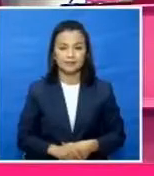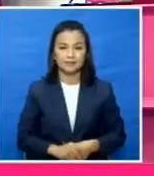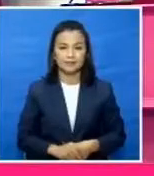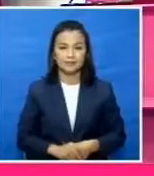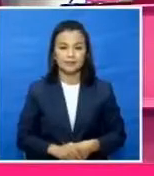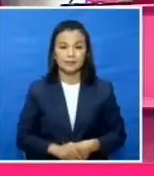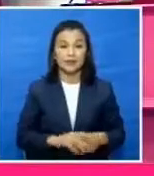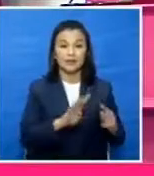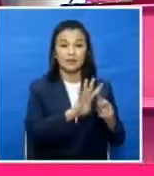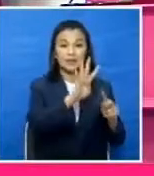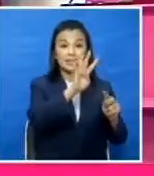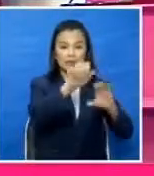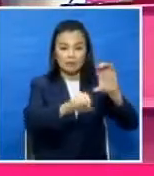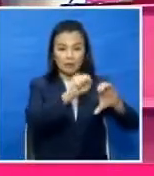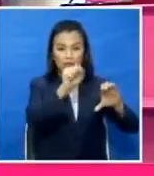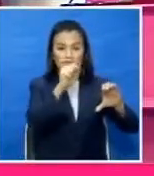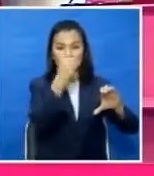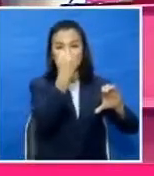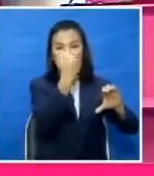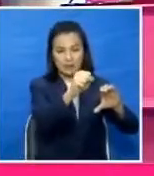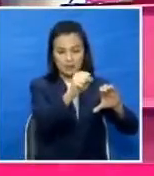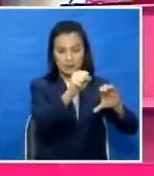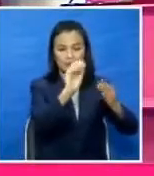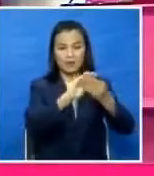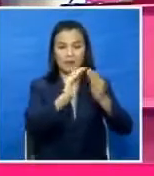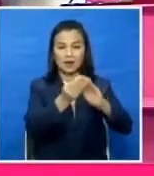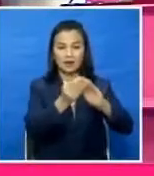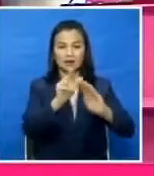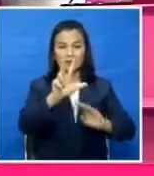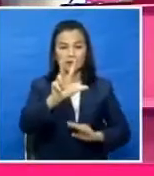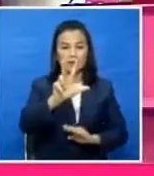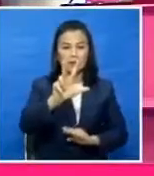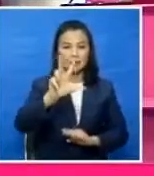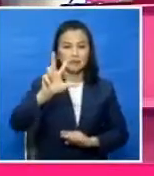อันดับที่4หมุนครั้งที่10เลขที่ออก